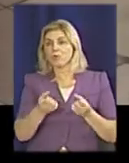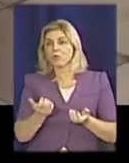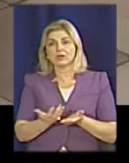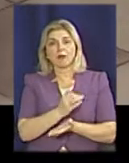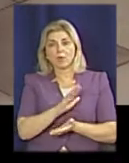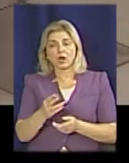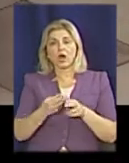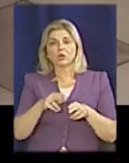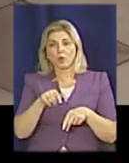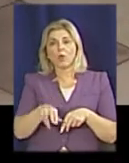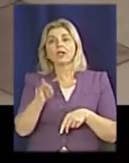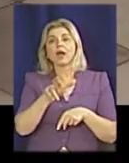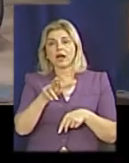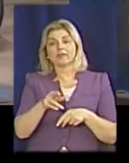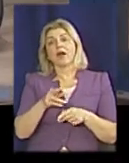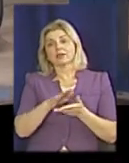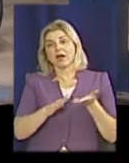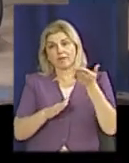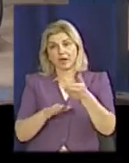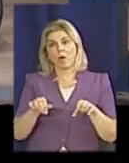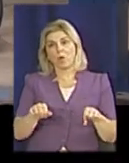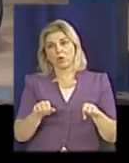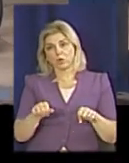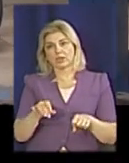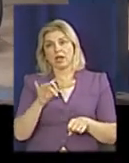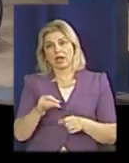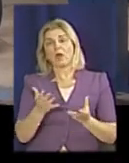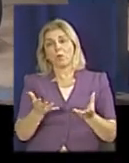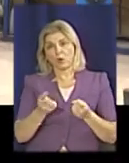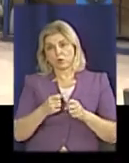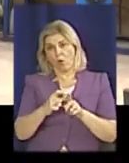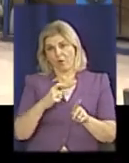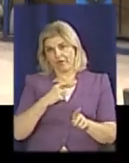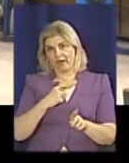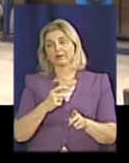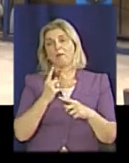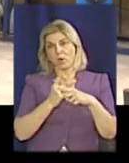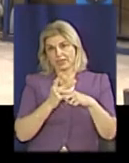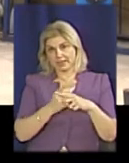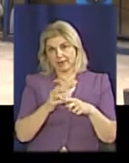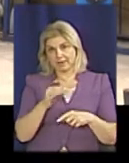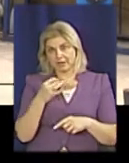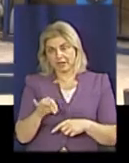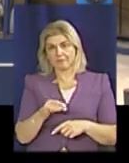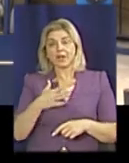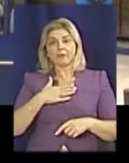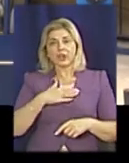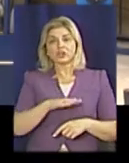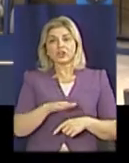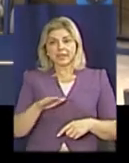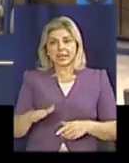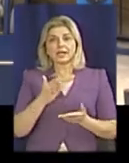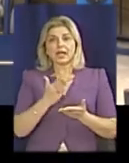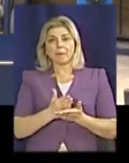січні цього року подав заявку на мотоцикл. І влітку отримав позитивну відповідь. Тим більше, що наші